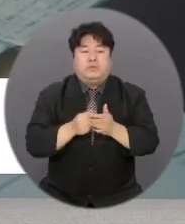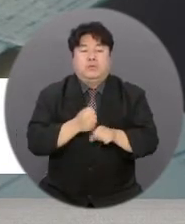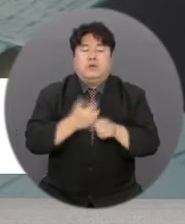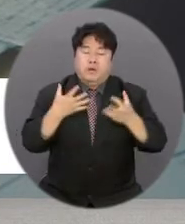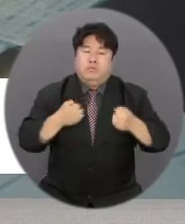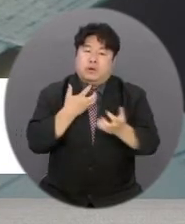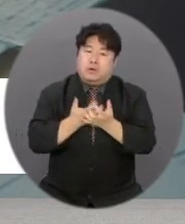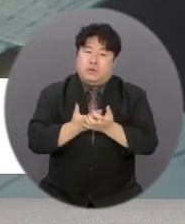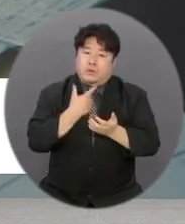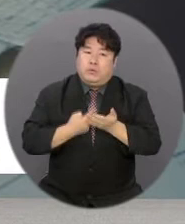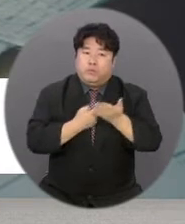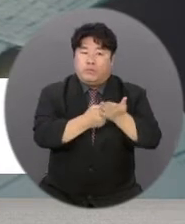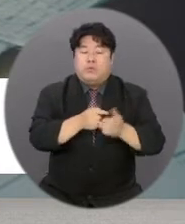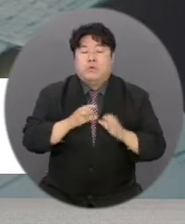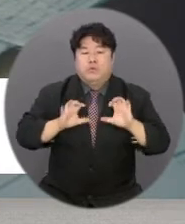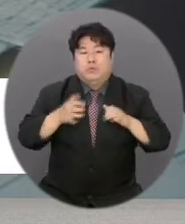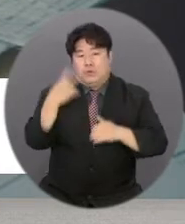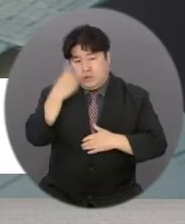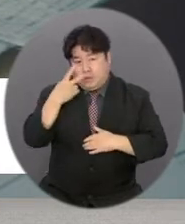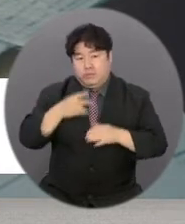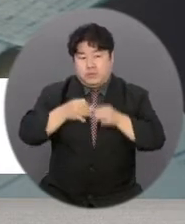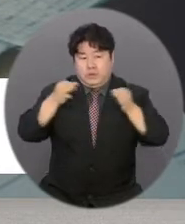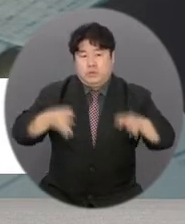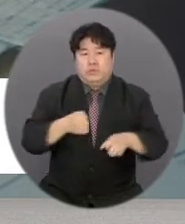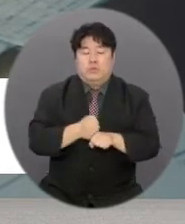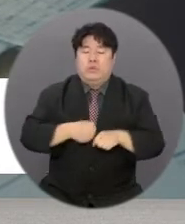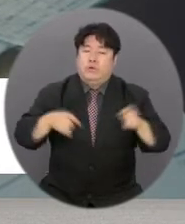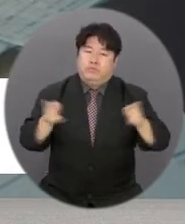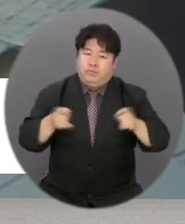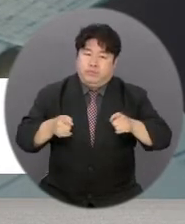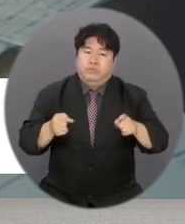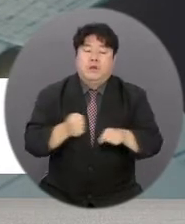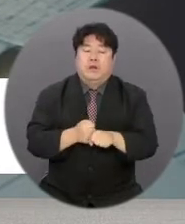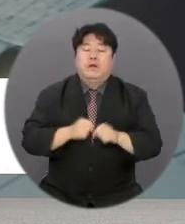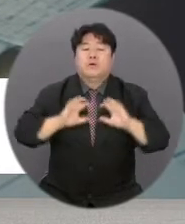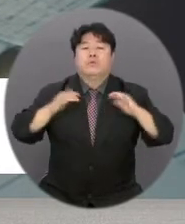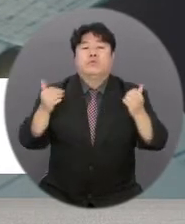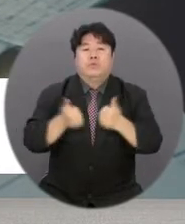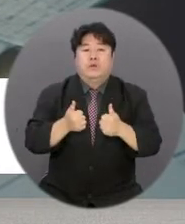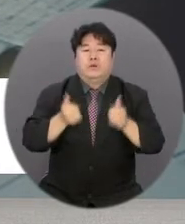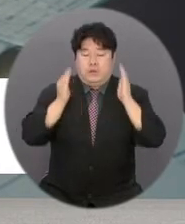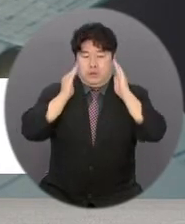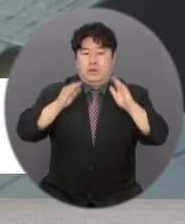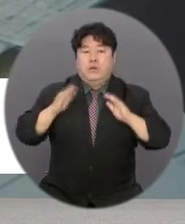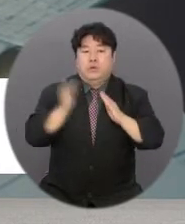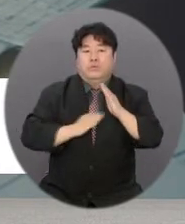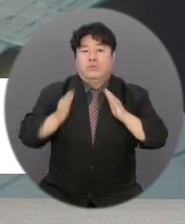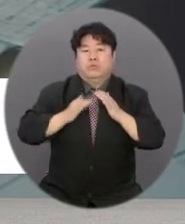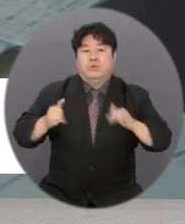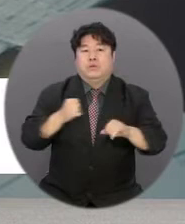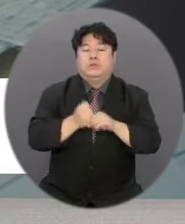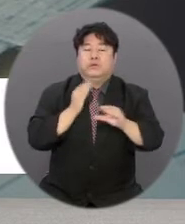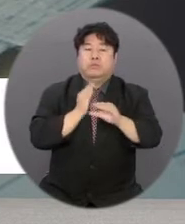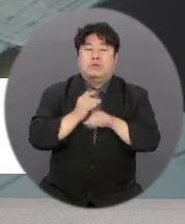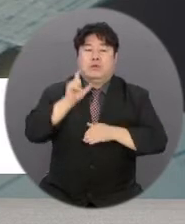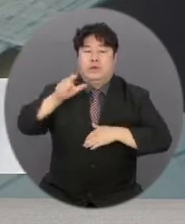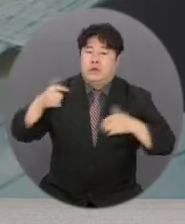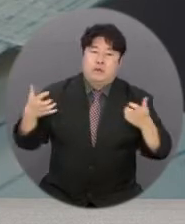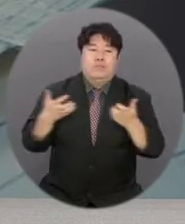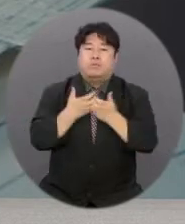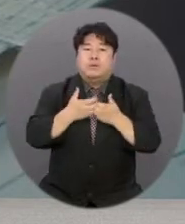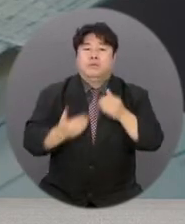해놓고 정작 국정감사 기간에는 정쟁만 일삼는 국회를 향해 공무원들 중심으로 강한 반발이 일고